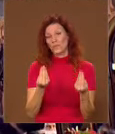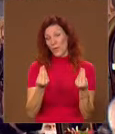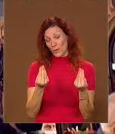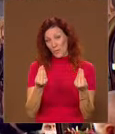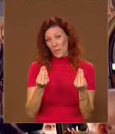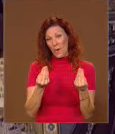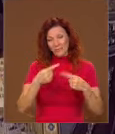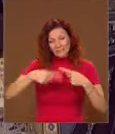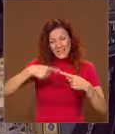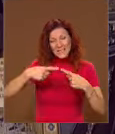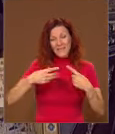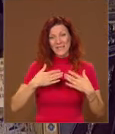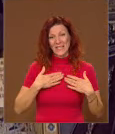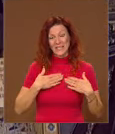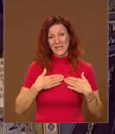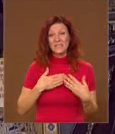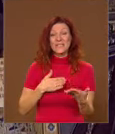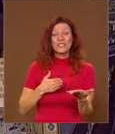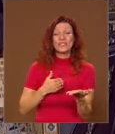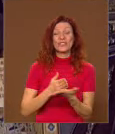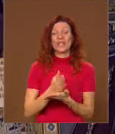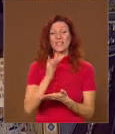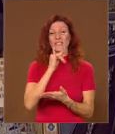благоугодно, чрез Христа